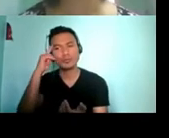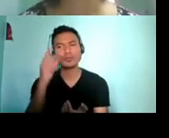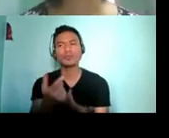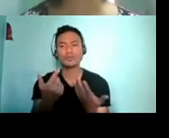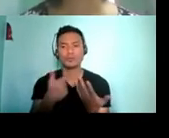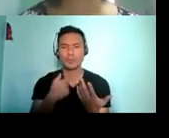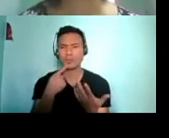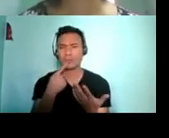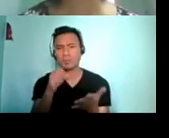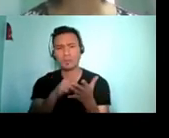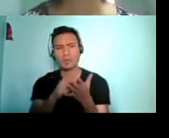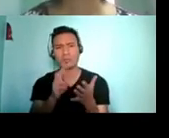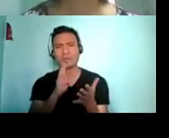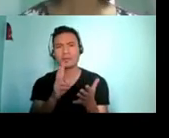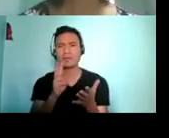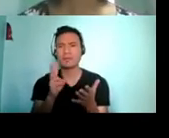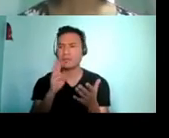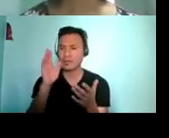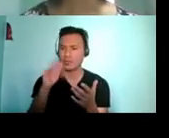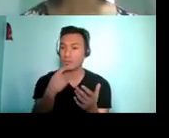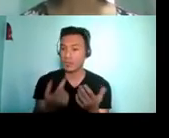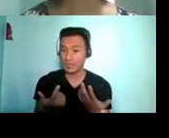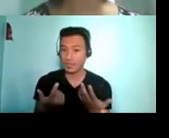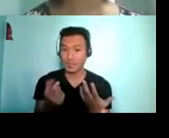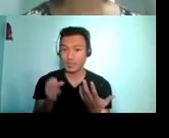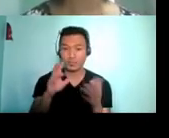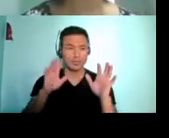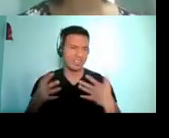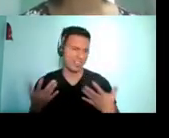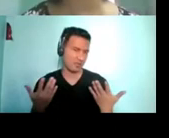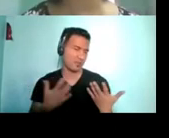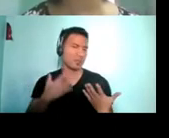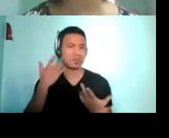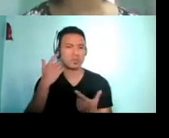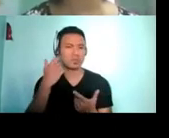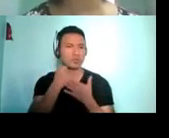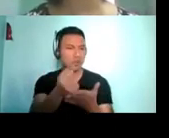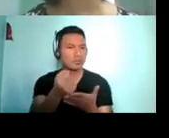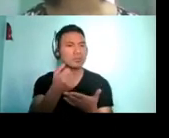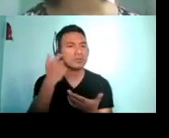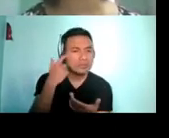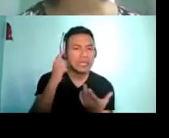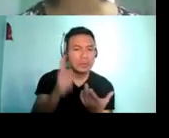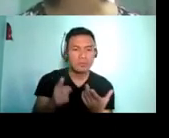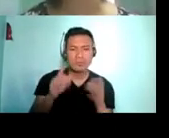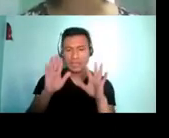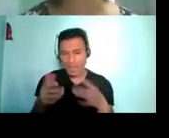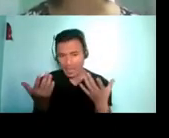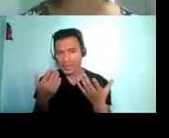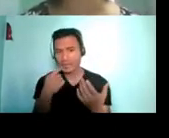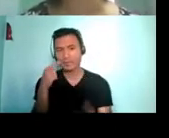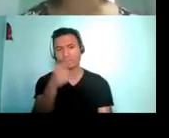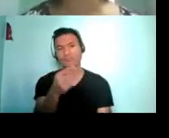कति भने भाइबरमा आऊ भाइबरमा आऊ भने तर आएन, मैले सजिलो, मैले सहयोग गर्न खोजेर के गर्नु, ऊ नै त्यस्तो भनेर